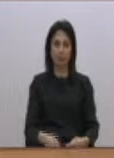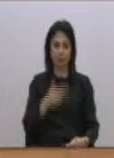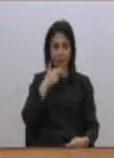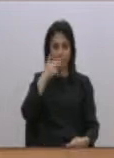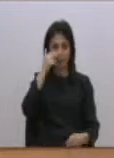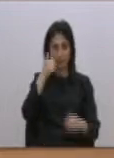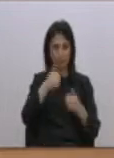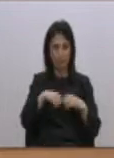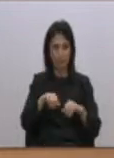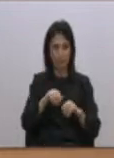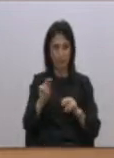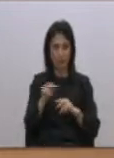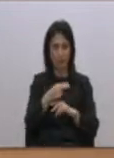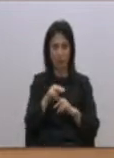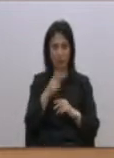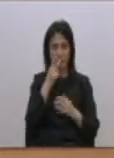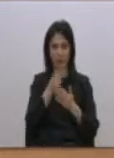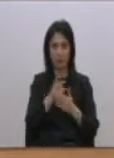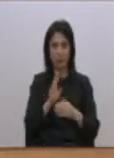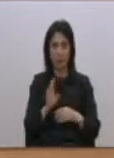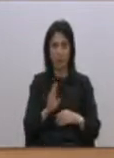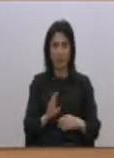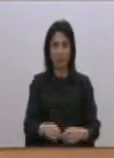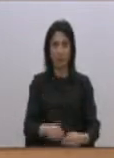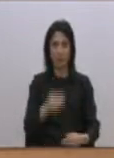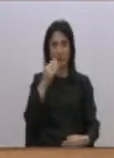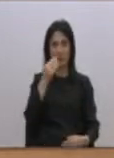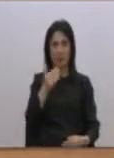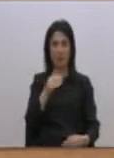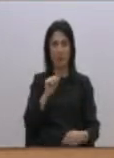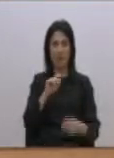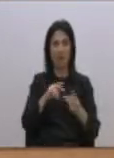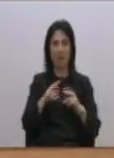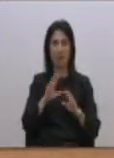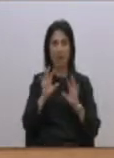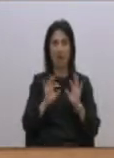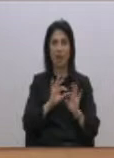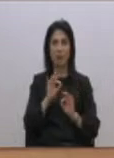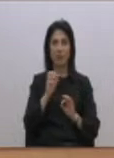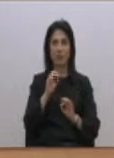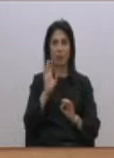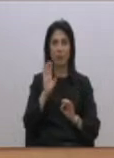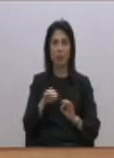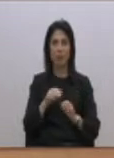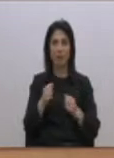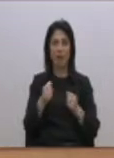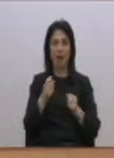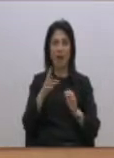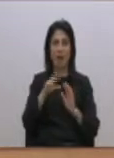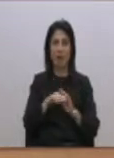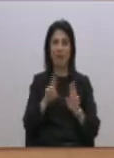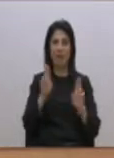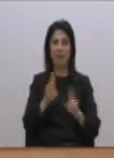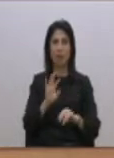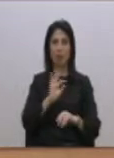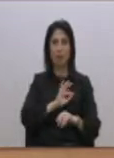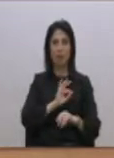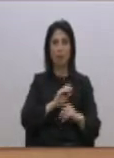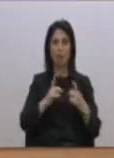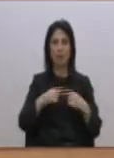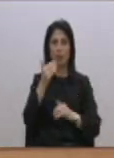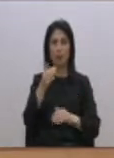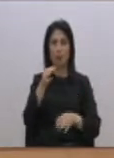ვენეციის კომისიის შენიშვნის მიუხედავად თქვენ არ შეცვალეთ და კანონპროექტით კიდე უფრო გაამყარეთ ის წესი, რომ იუსტიციის